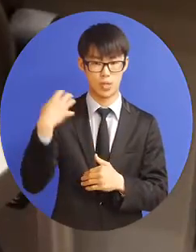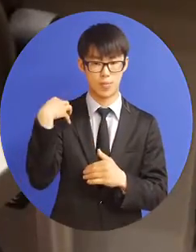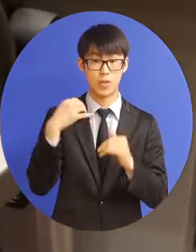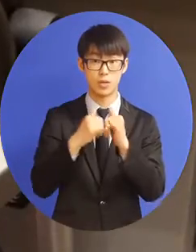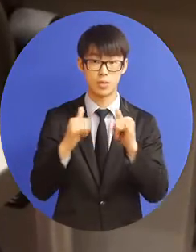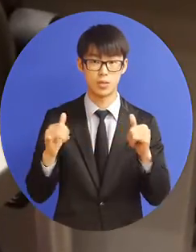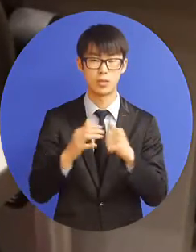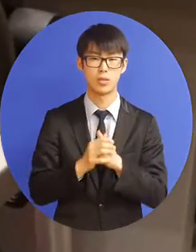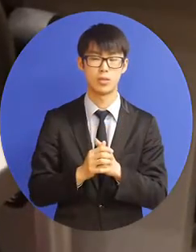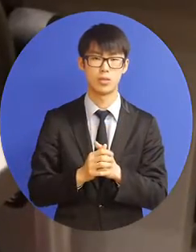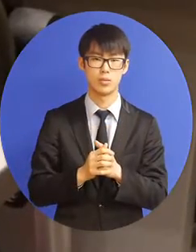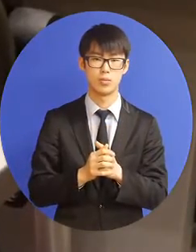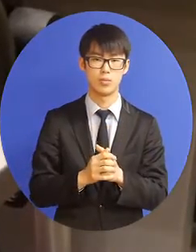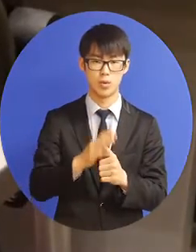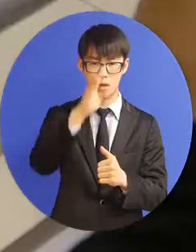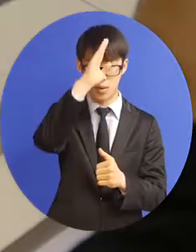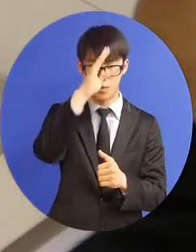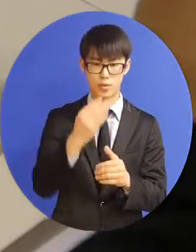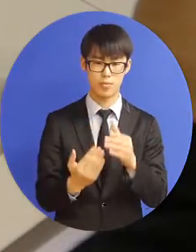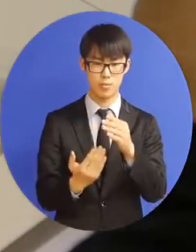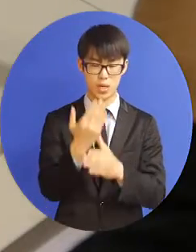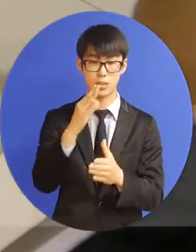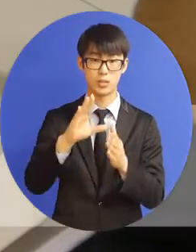요원은 감염병 환자 발생 등